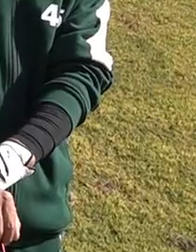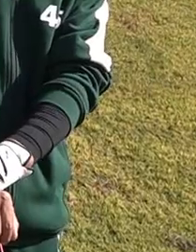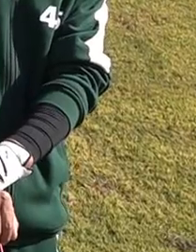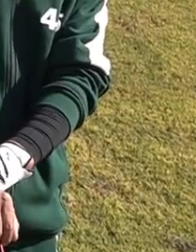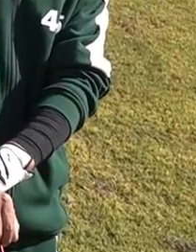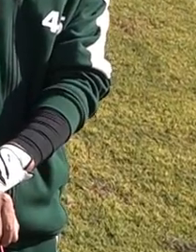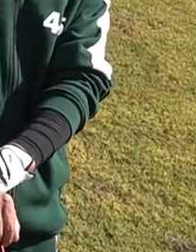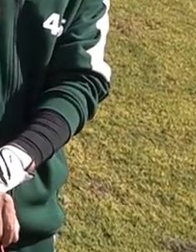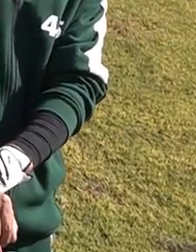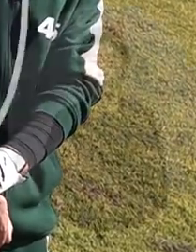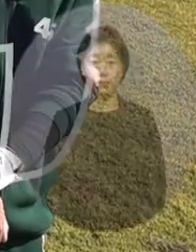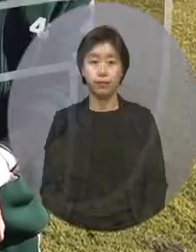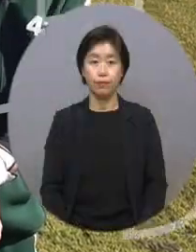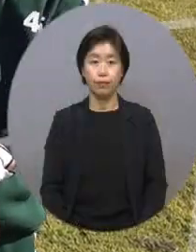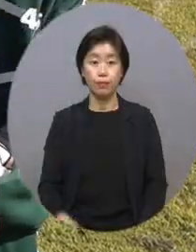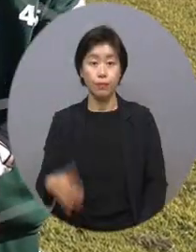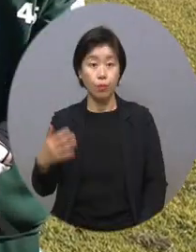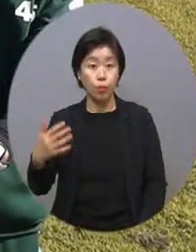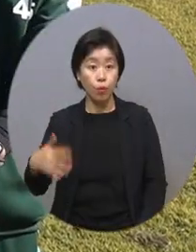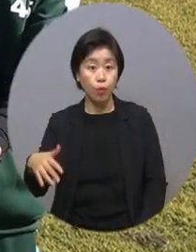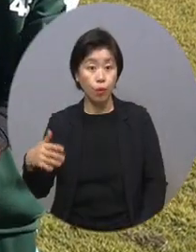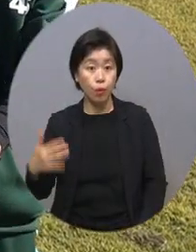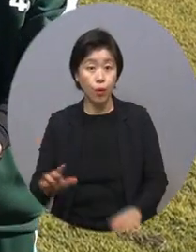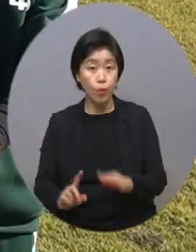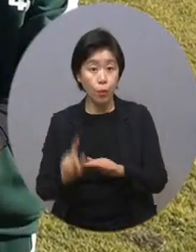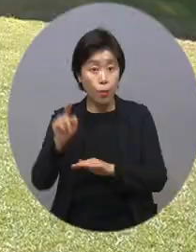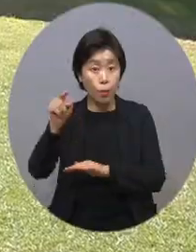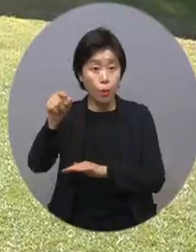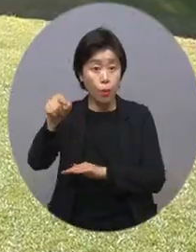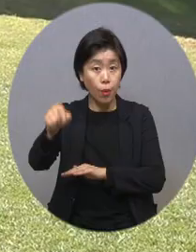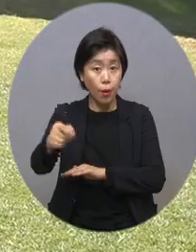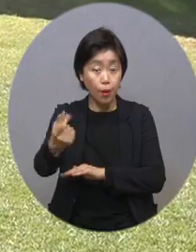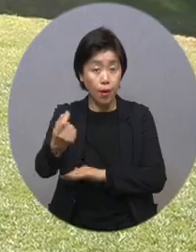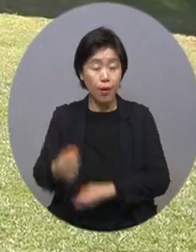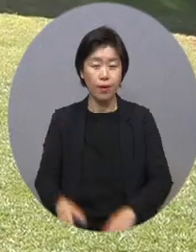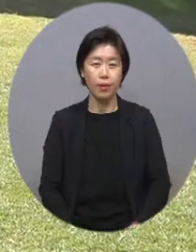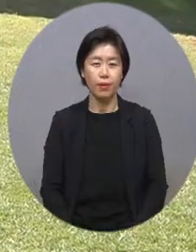아, 그래. 우와! 우와. 아, 들어오. 잘. 우와!